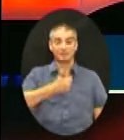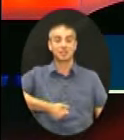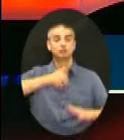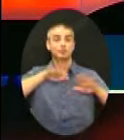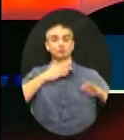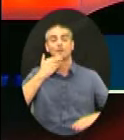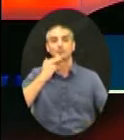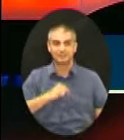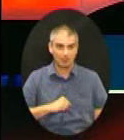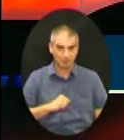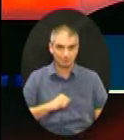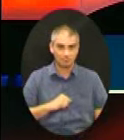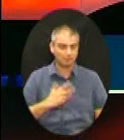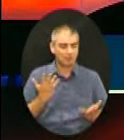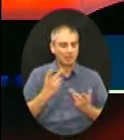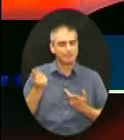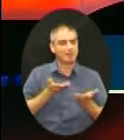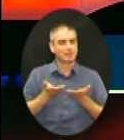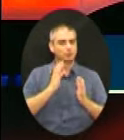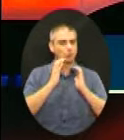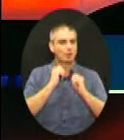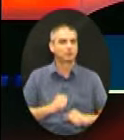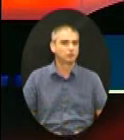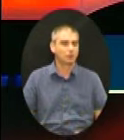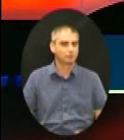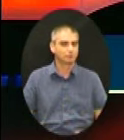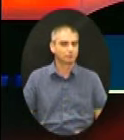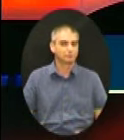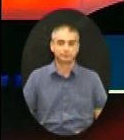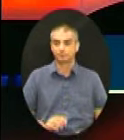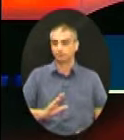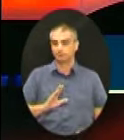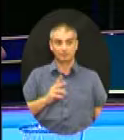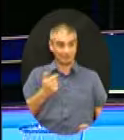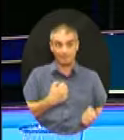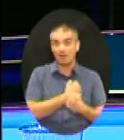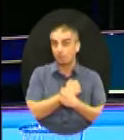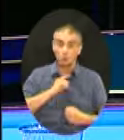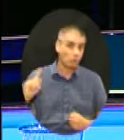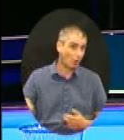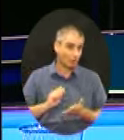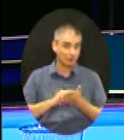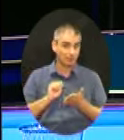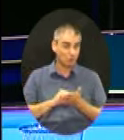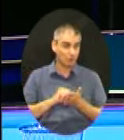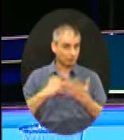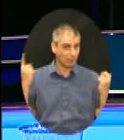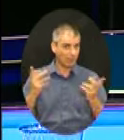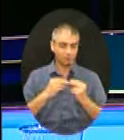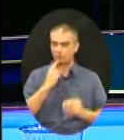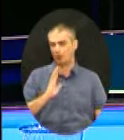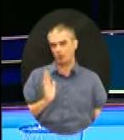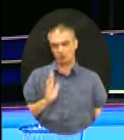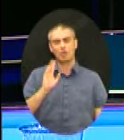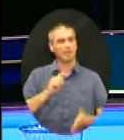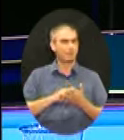ממשלה בישראל כיצד הם התייחסו לתקשורת תראה הם כולם הם חיבקו כולם את העיתונאים וחגגו איתם לא